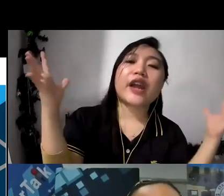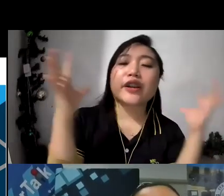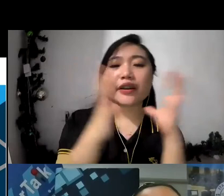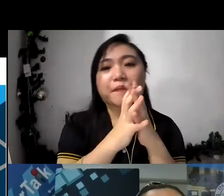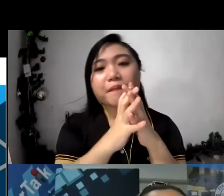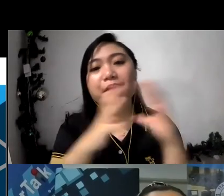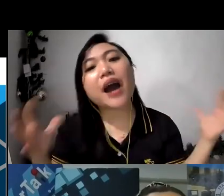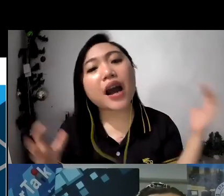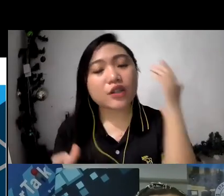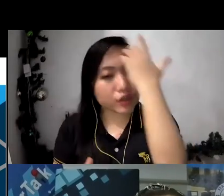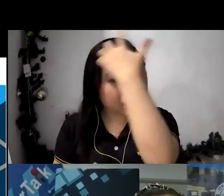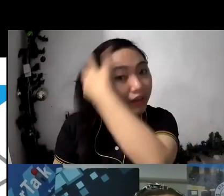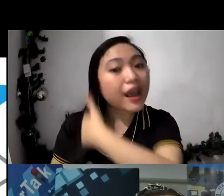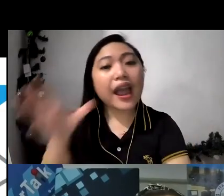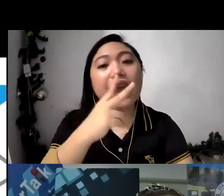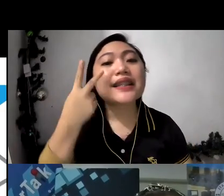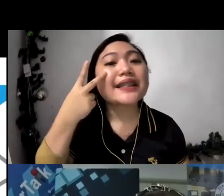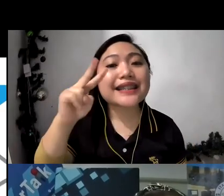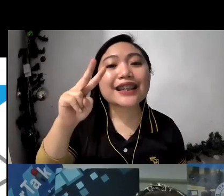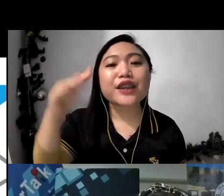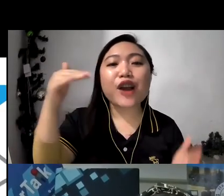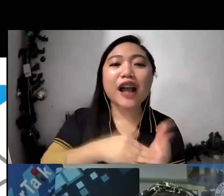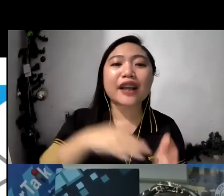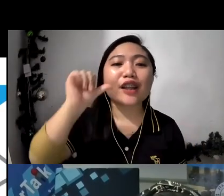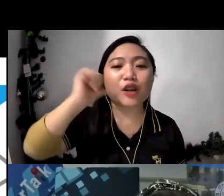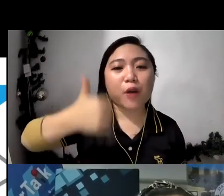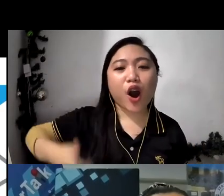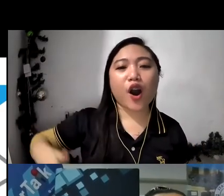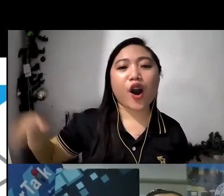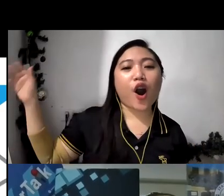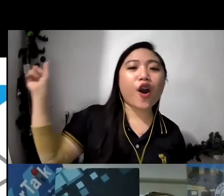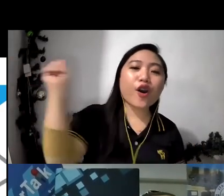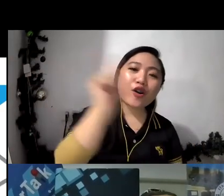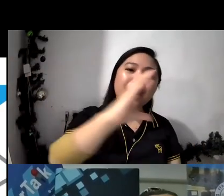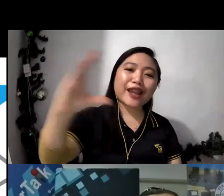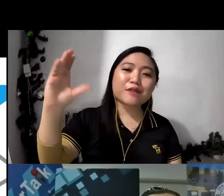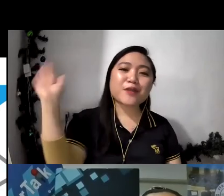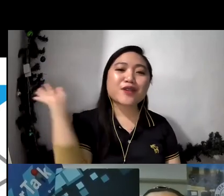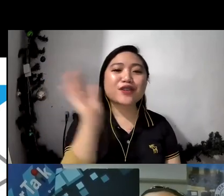much. And see you again tomorrow. Ingat po sa inyong lahat.